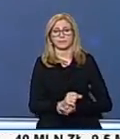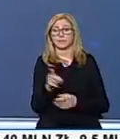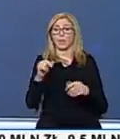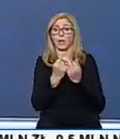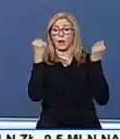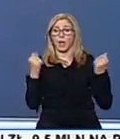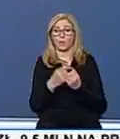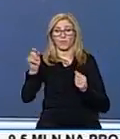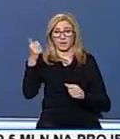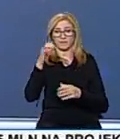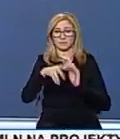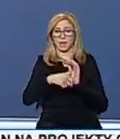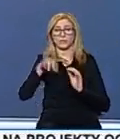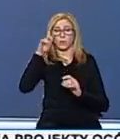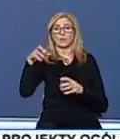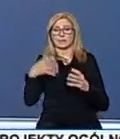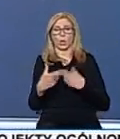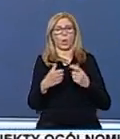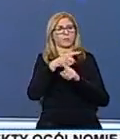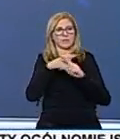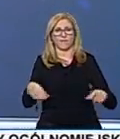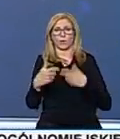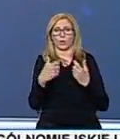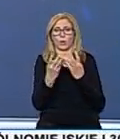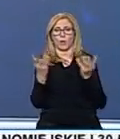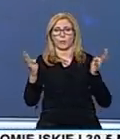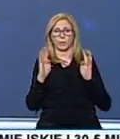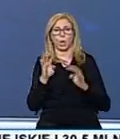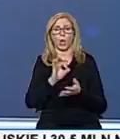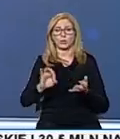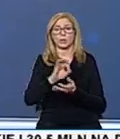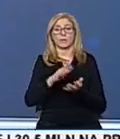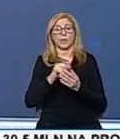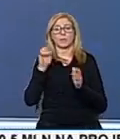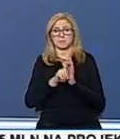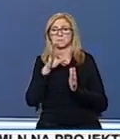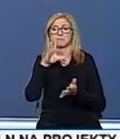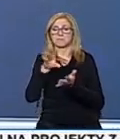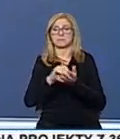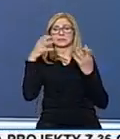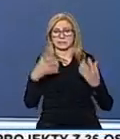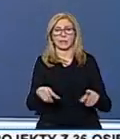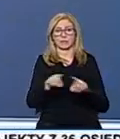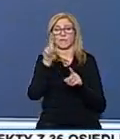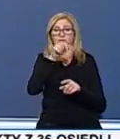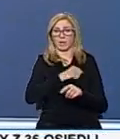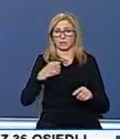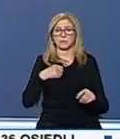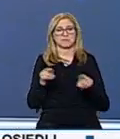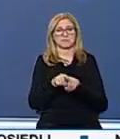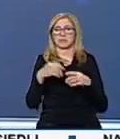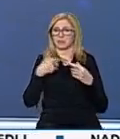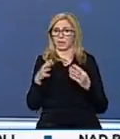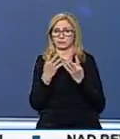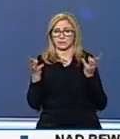Kraków jako pierwsze miasto w Polsce chce zakazać grodzenia osiedli, w ślad za nim mają zamiar pójść warszawiacy.